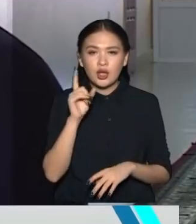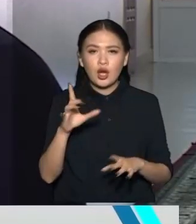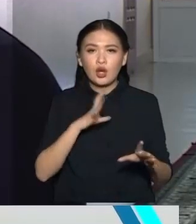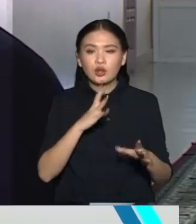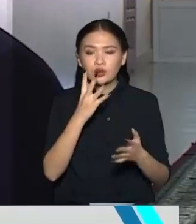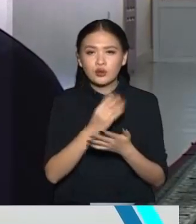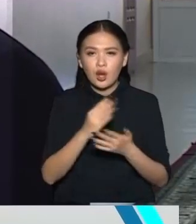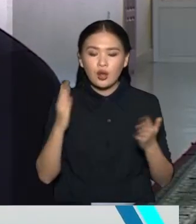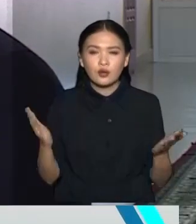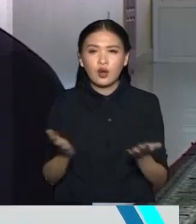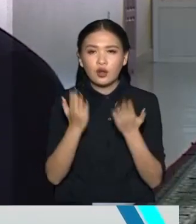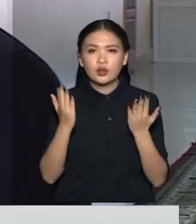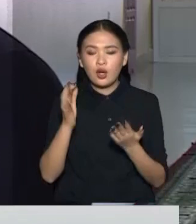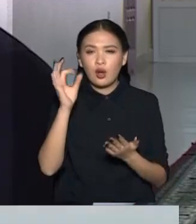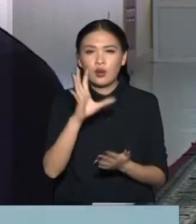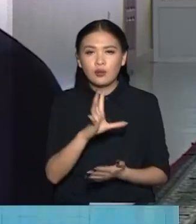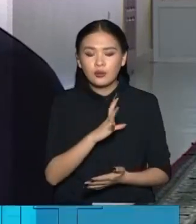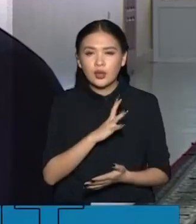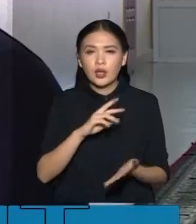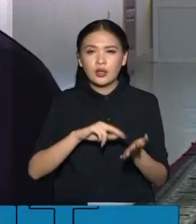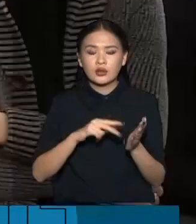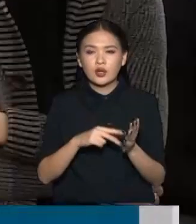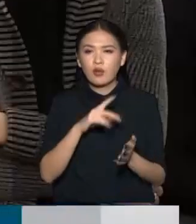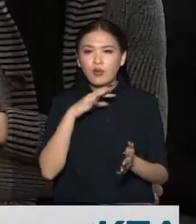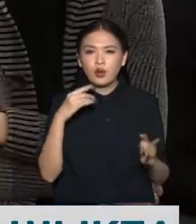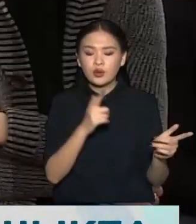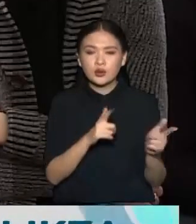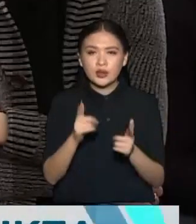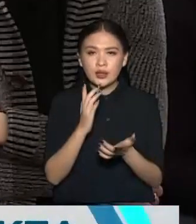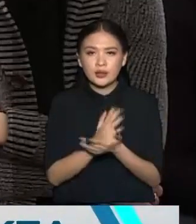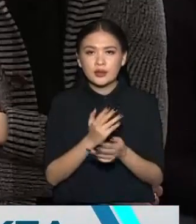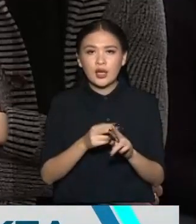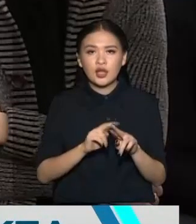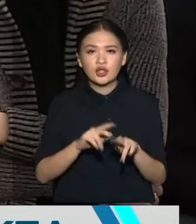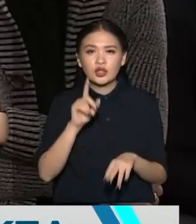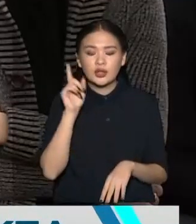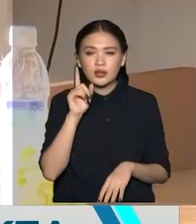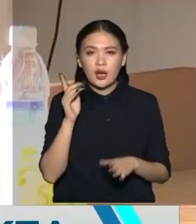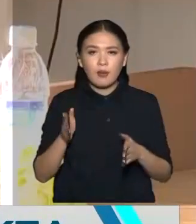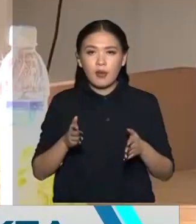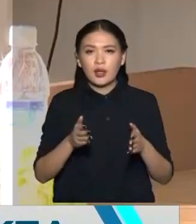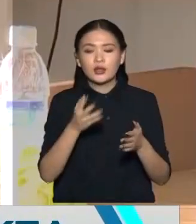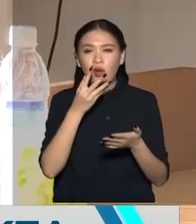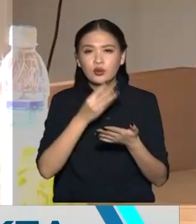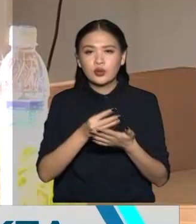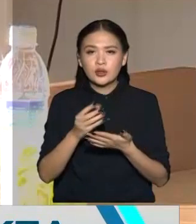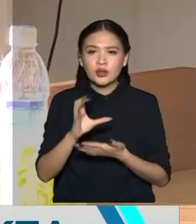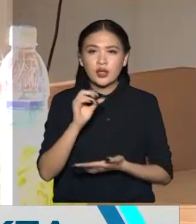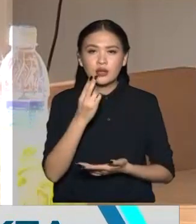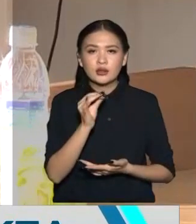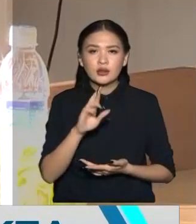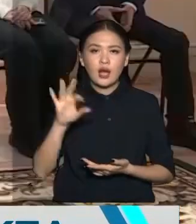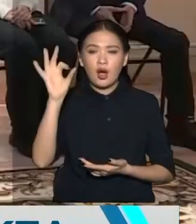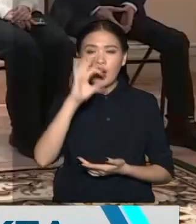рухани, жан-жақты қолдауға бағытталған іс-шаралар жоспары әзірленген. Жиын барысында жастар саясаты бағытындағы арнайы секциялық жұмыстар